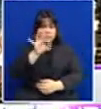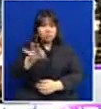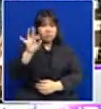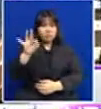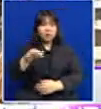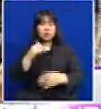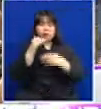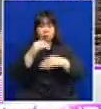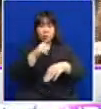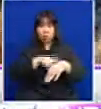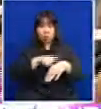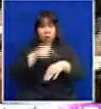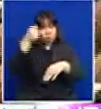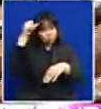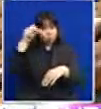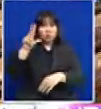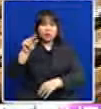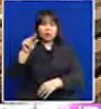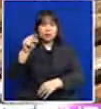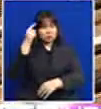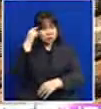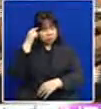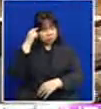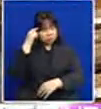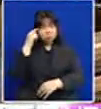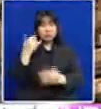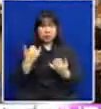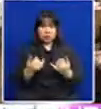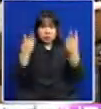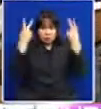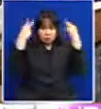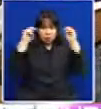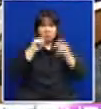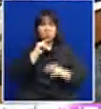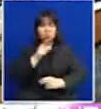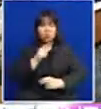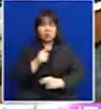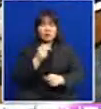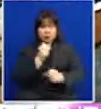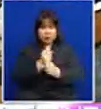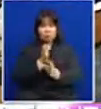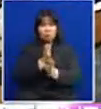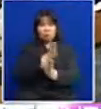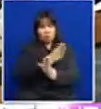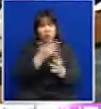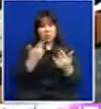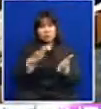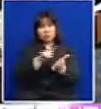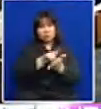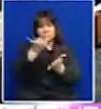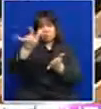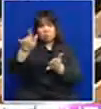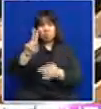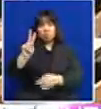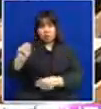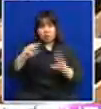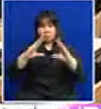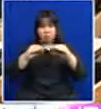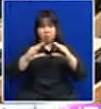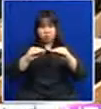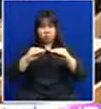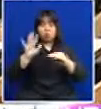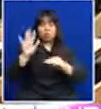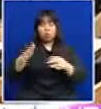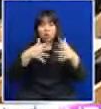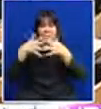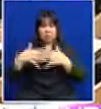ามกำหนดเวลา30วันซึ่งนายกรัฐมนตรียืนยันว่าจะให้แล้วเสร็จก่อนเดินทางไปประชุมสหประชาชาติที่สหรัฐ